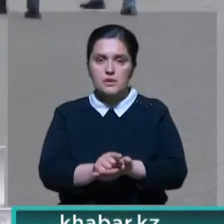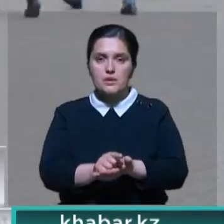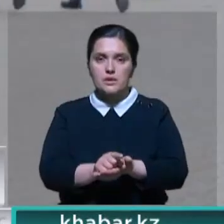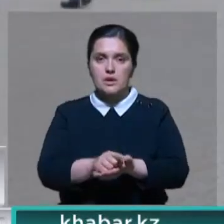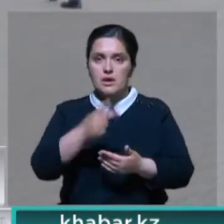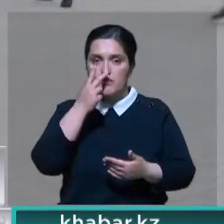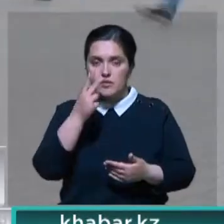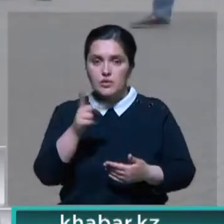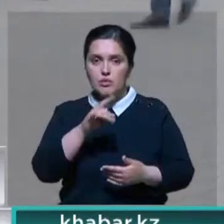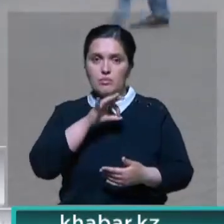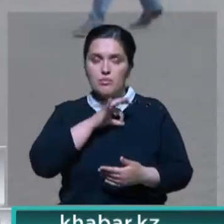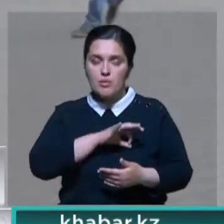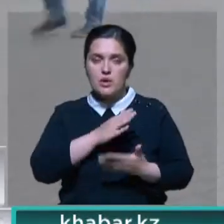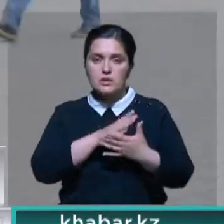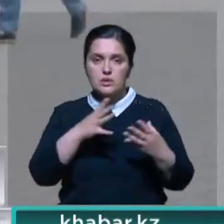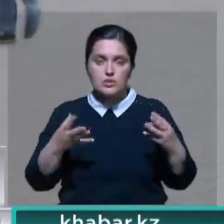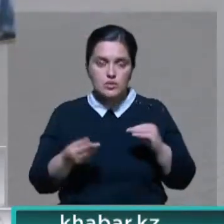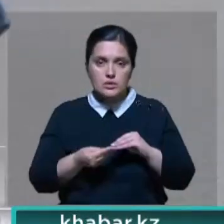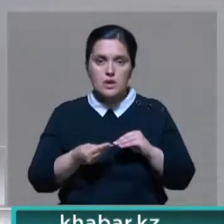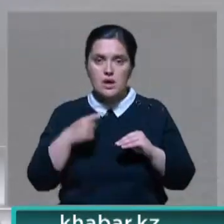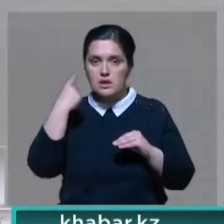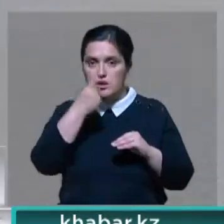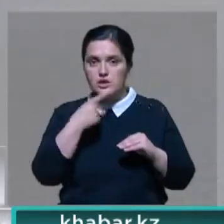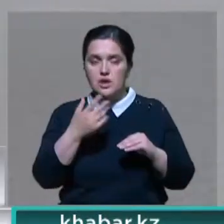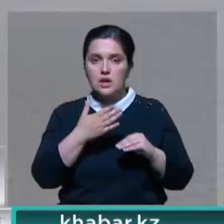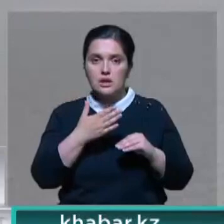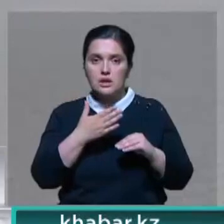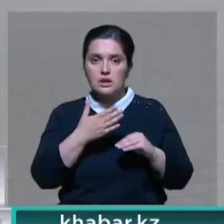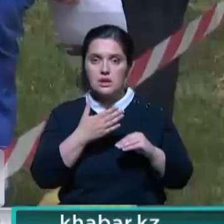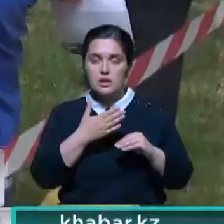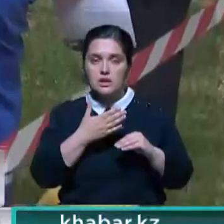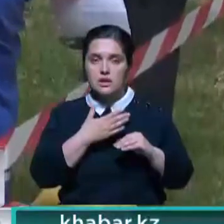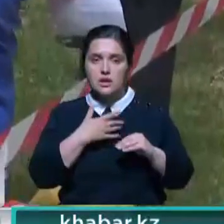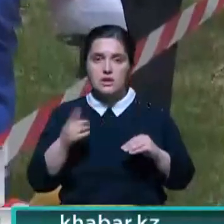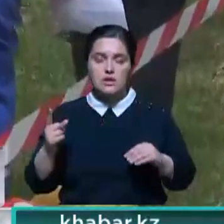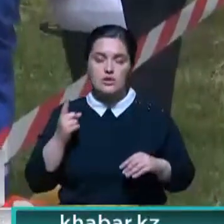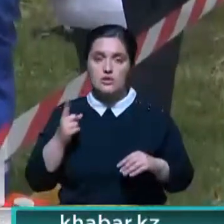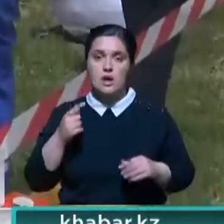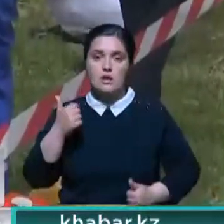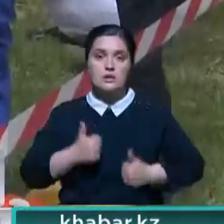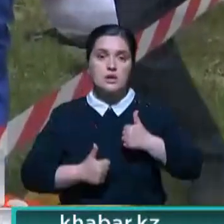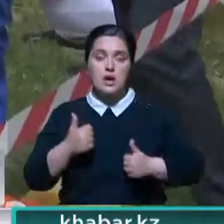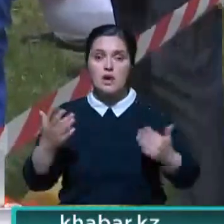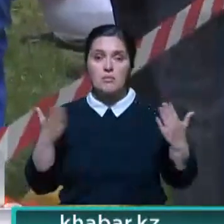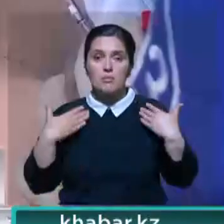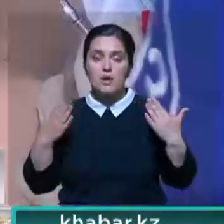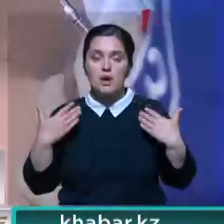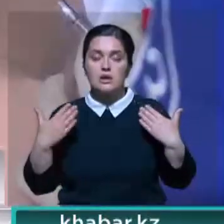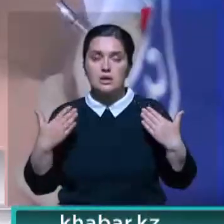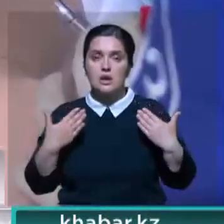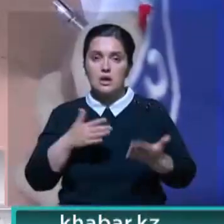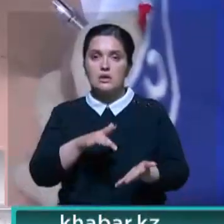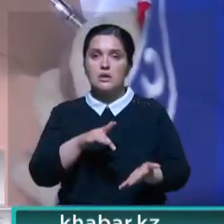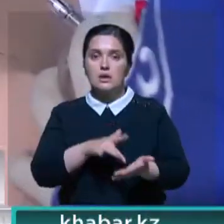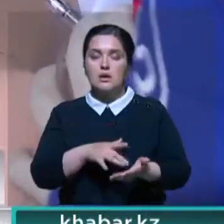и видишь, что ты приносишь результат какой-то. Но лично я от этого получаю удовольствие. Да. Соревнования в парке дают возможности